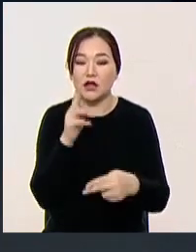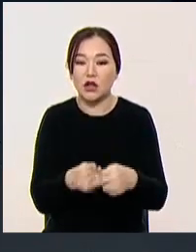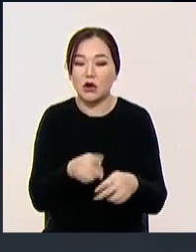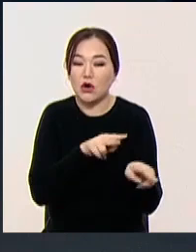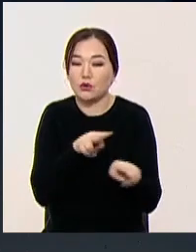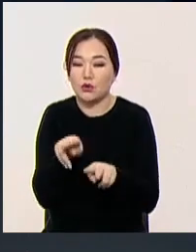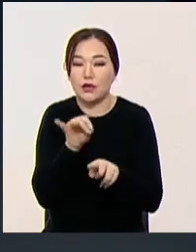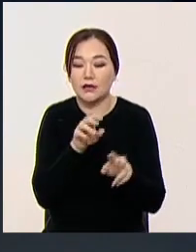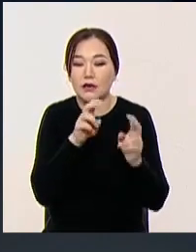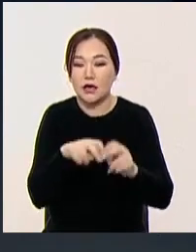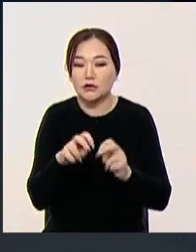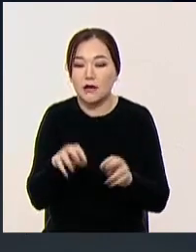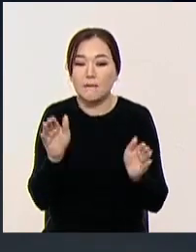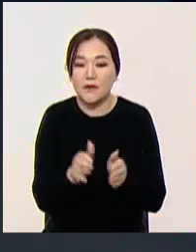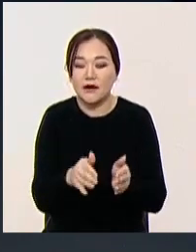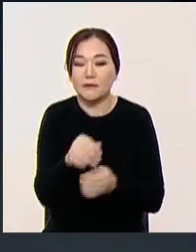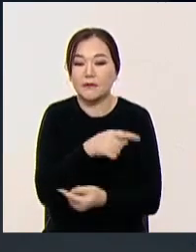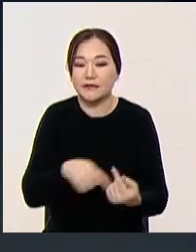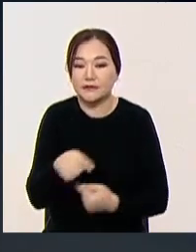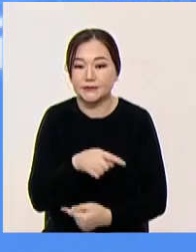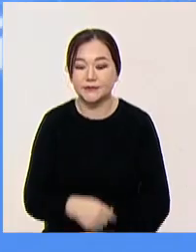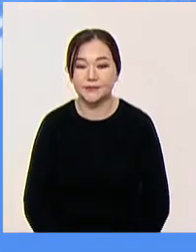контроль и надзор над микро- и малым бизнесом.